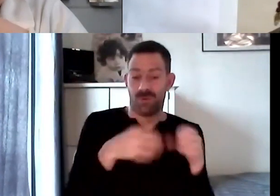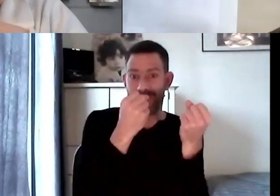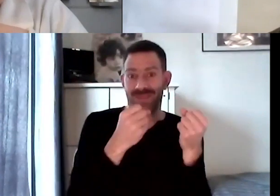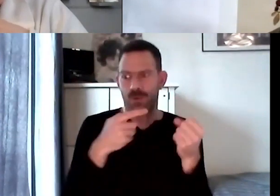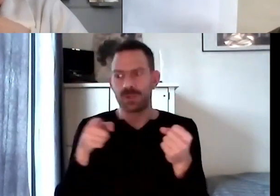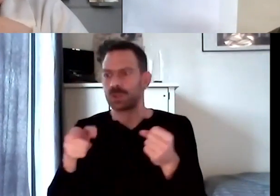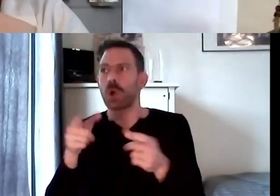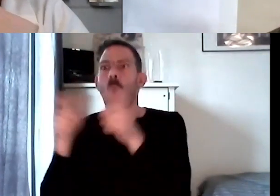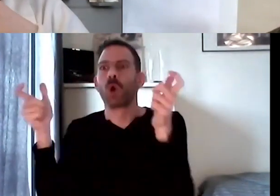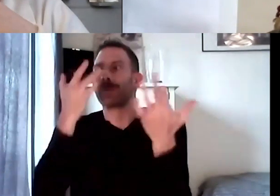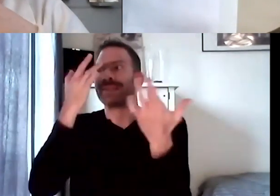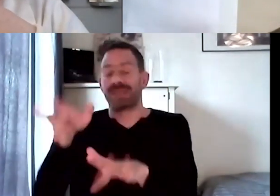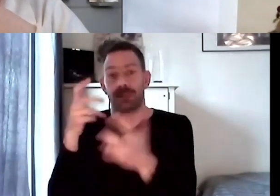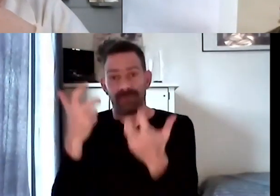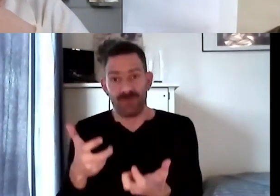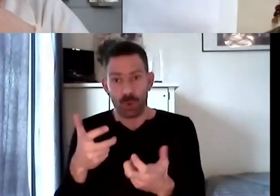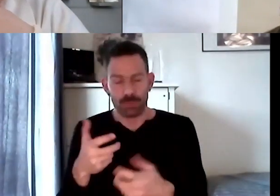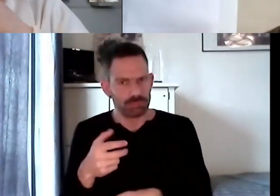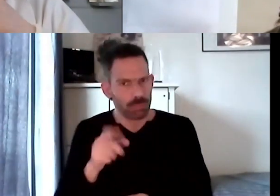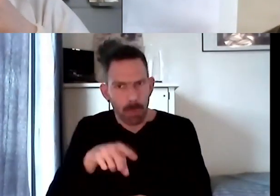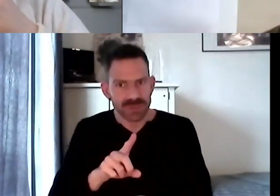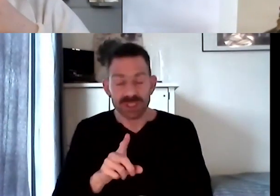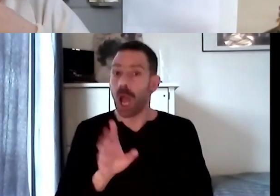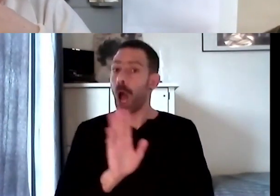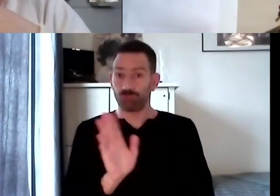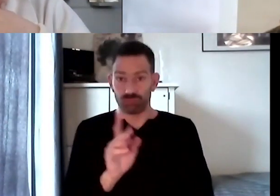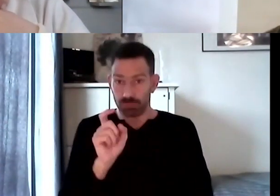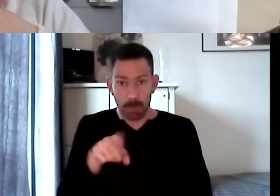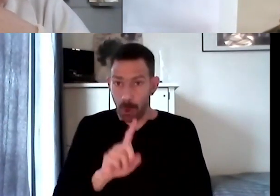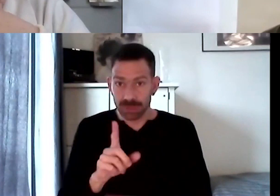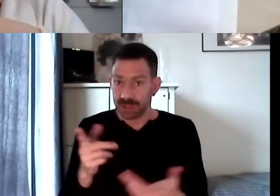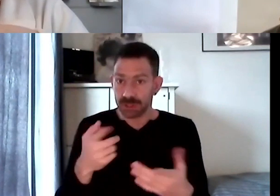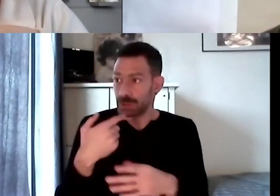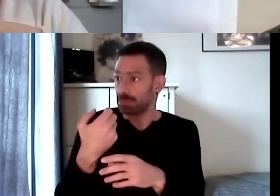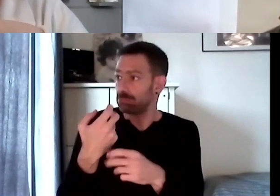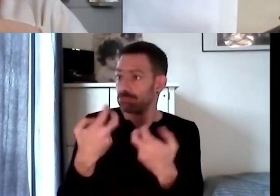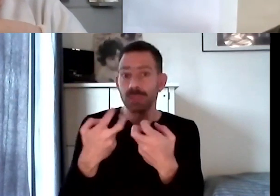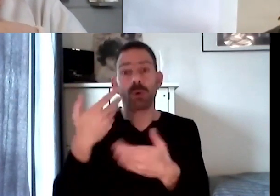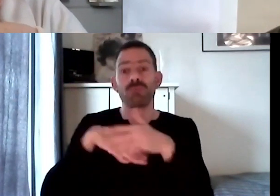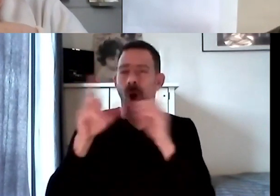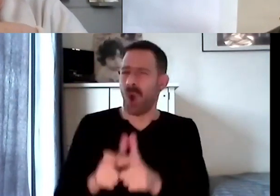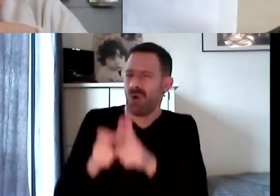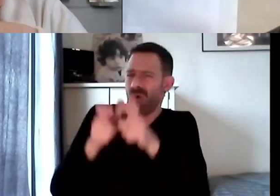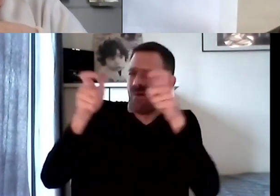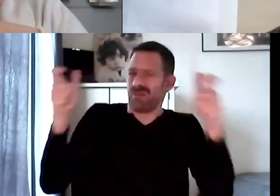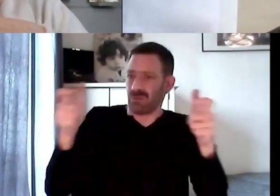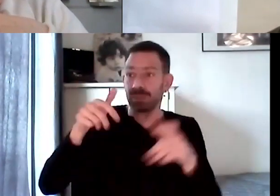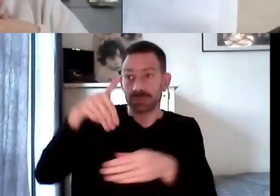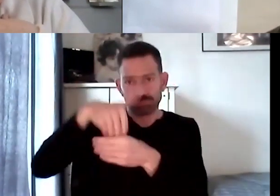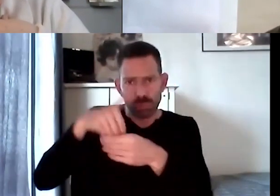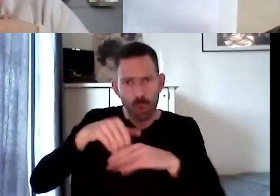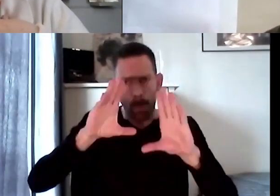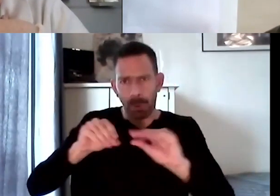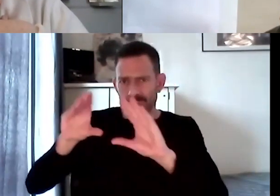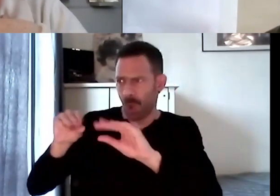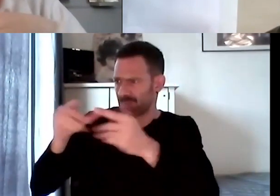quitter l'entreprise, mais pas forcément. Pas forcément. On travaille dans des grands groupes où il y a une multitude de postes. Moi, j'ai